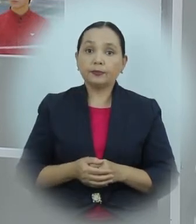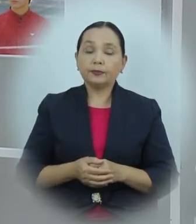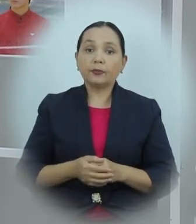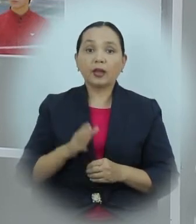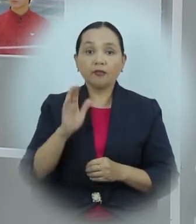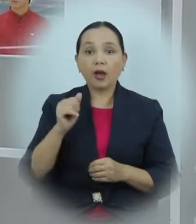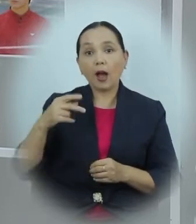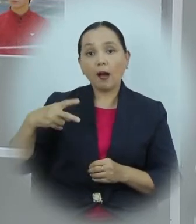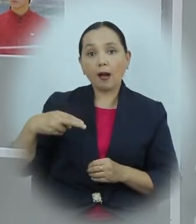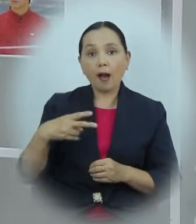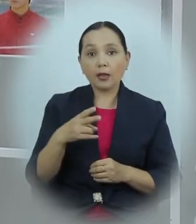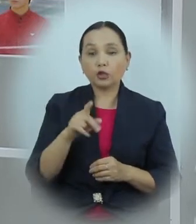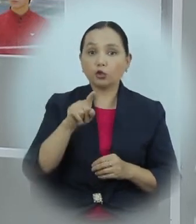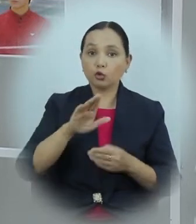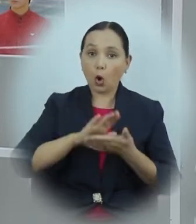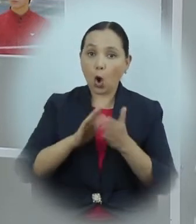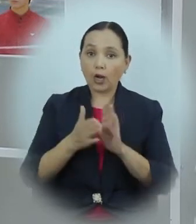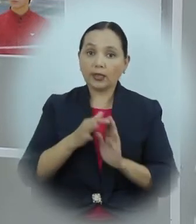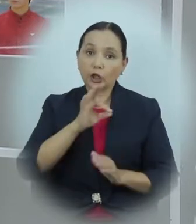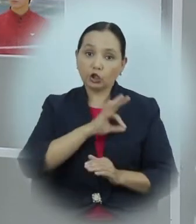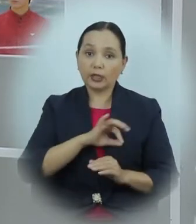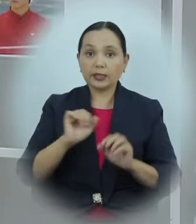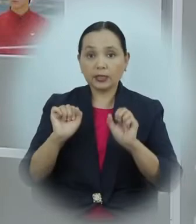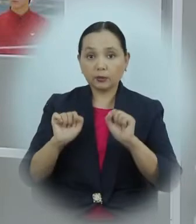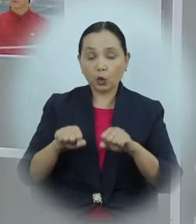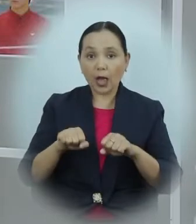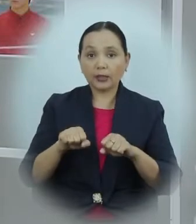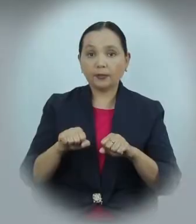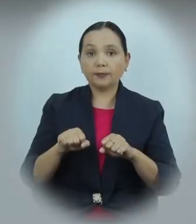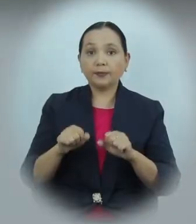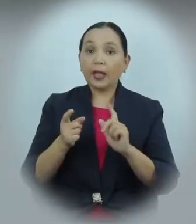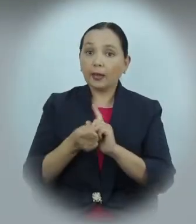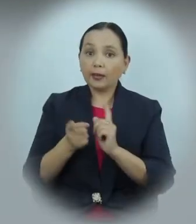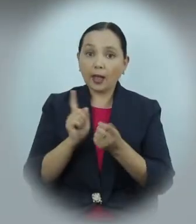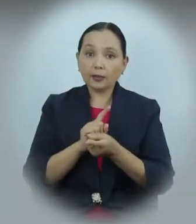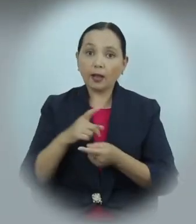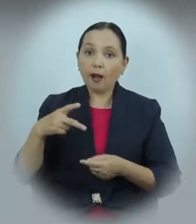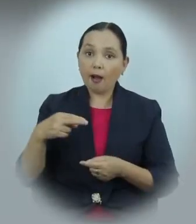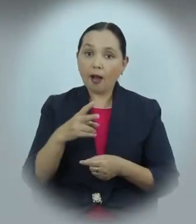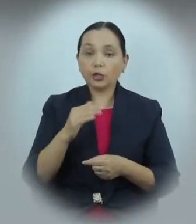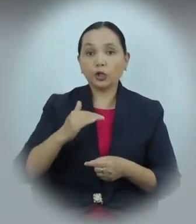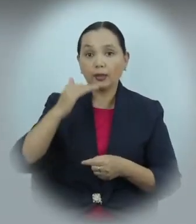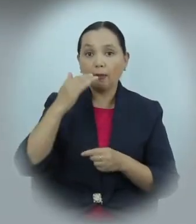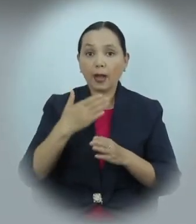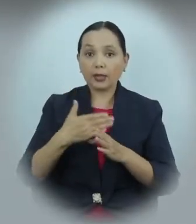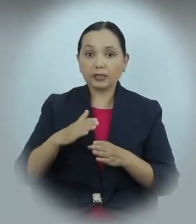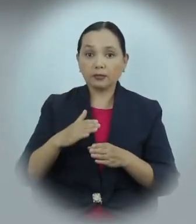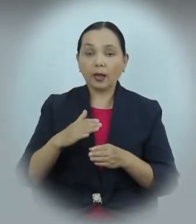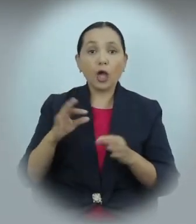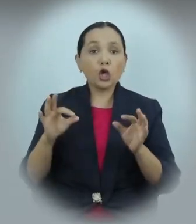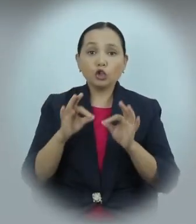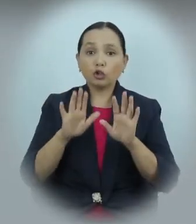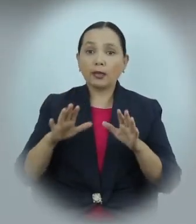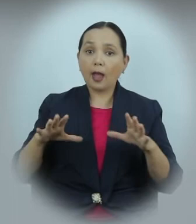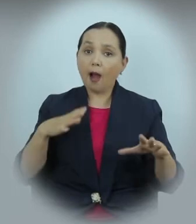Va qaychi shu holatda ishlashi bo'ladi. Ya'ni qaychining tepa qismi hech